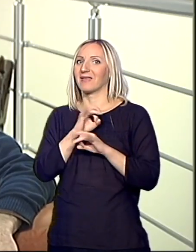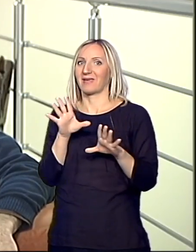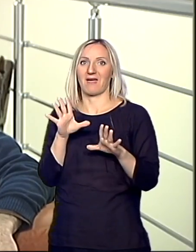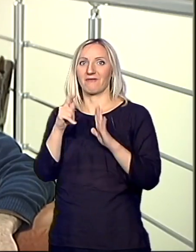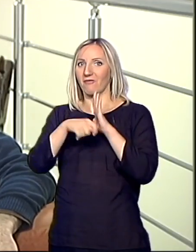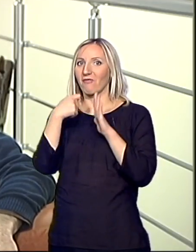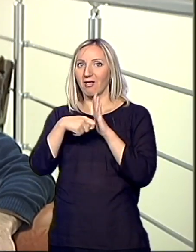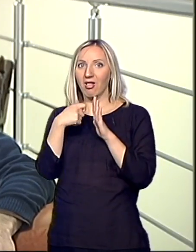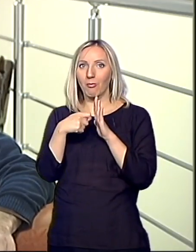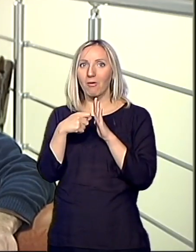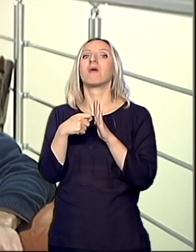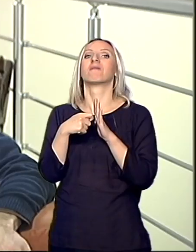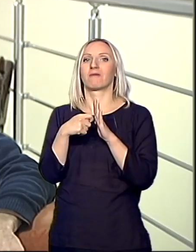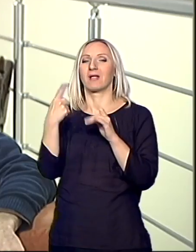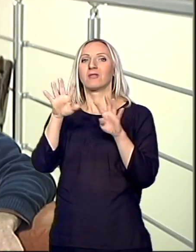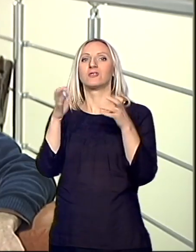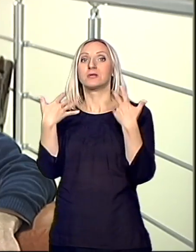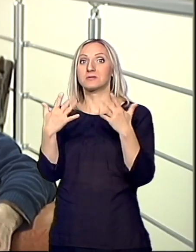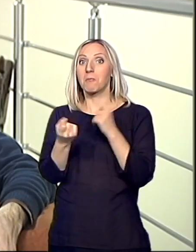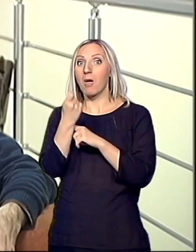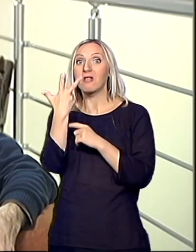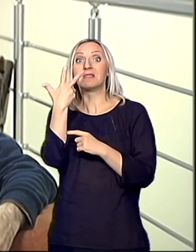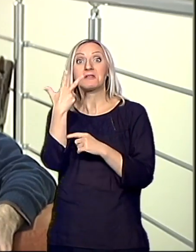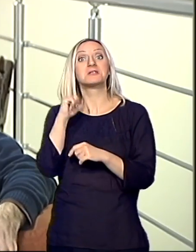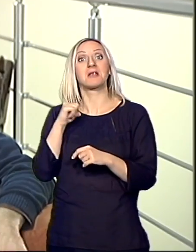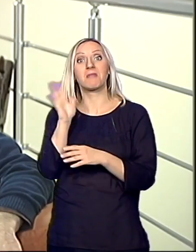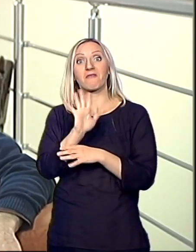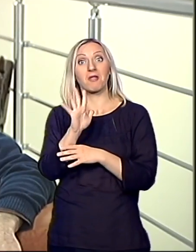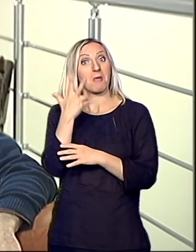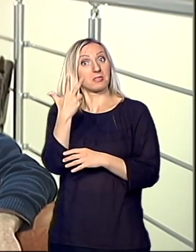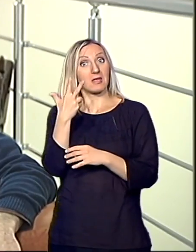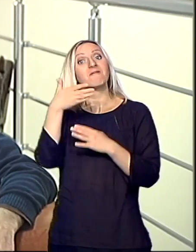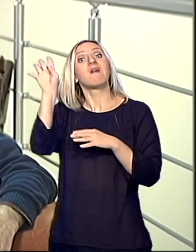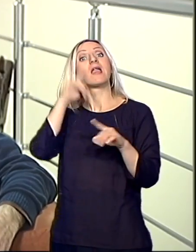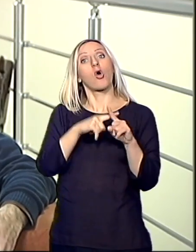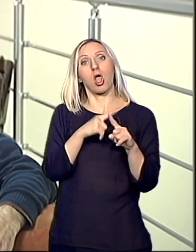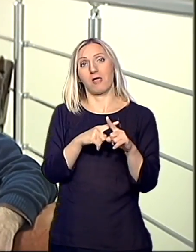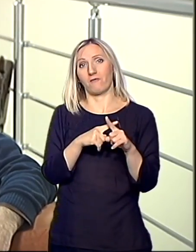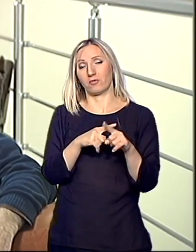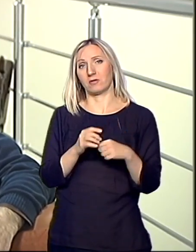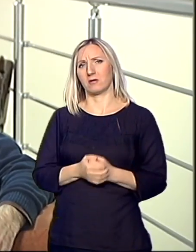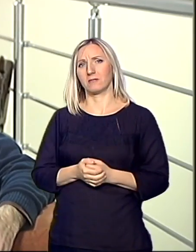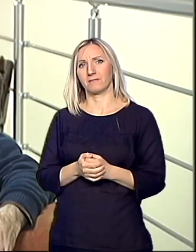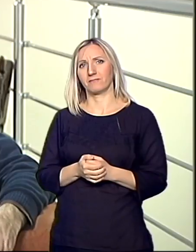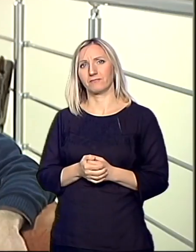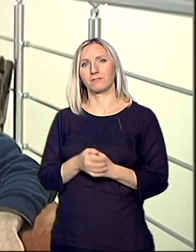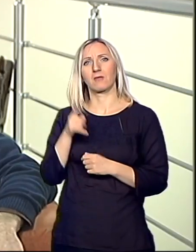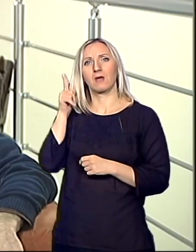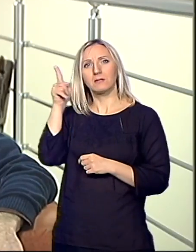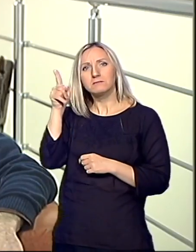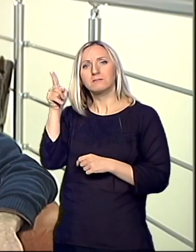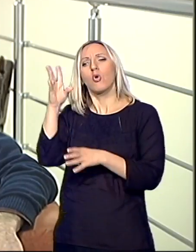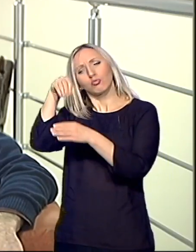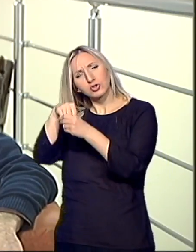I 80-ih su se pojavila tri zanimljiva filma izvan Hollywooda. Sva tri, dakle, izvan Hollywooda. Njih su distribuirali ili su u